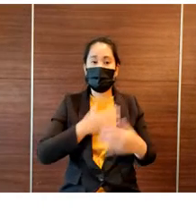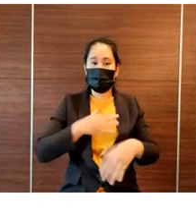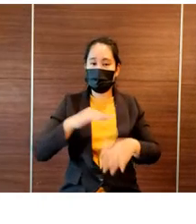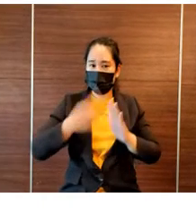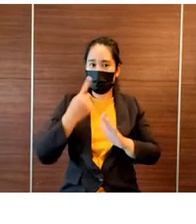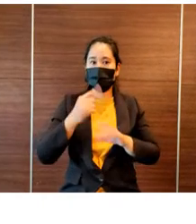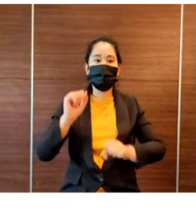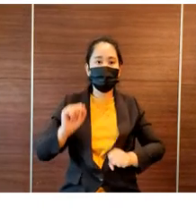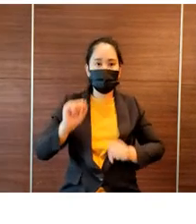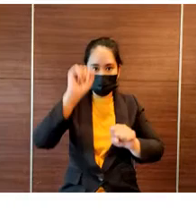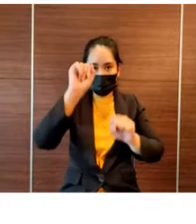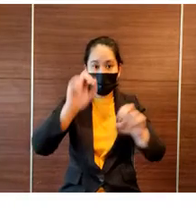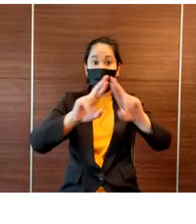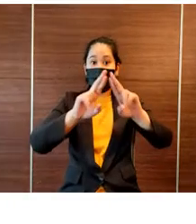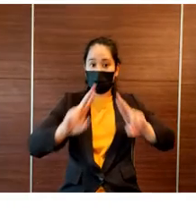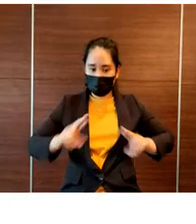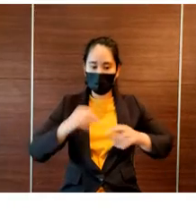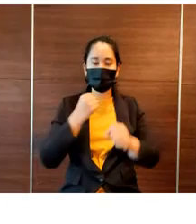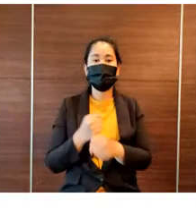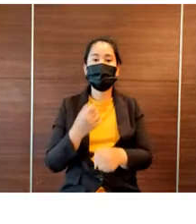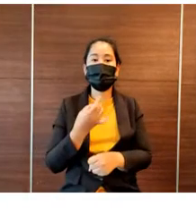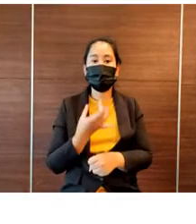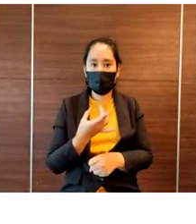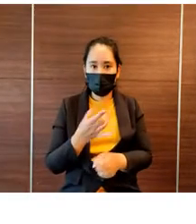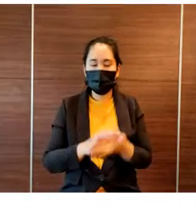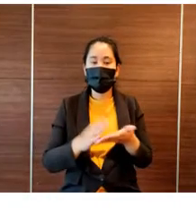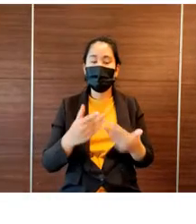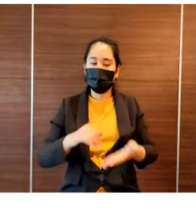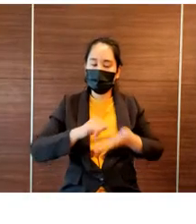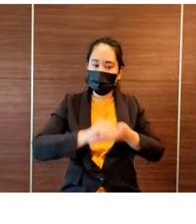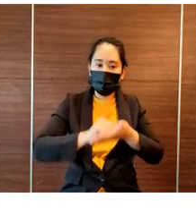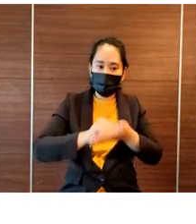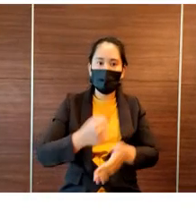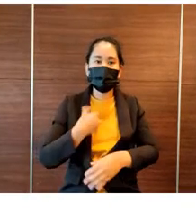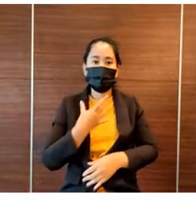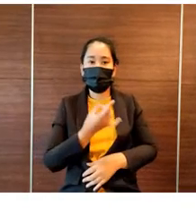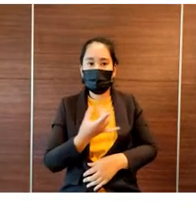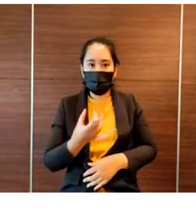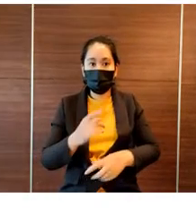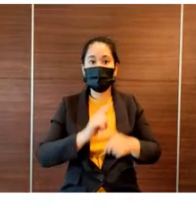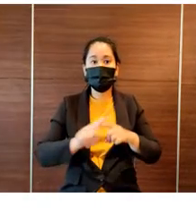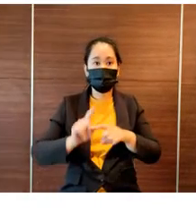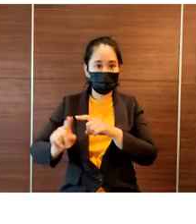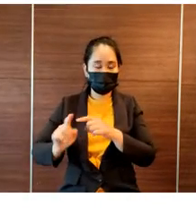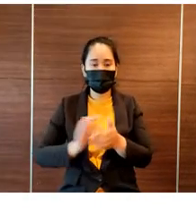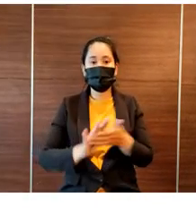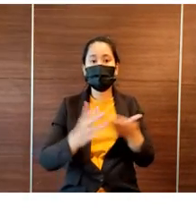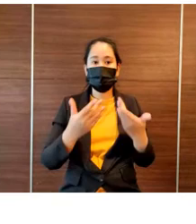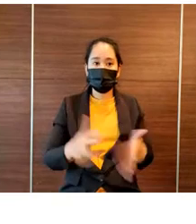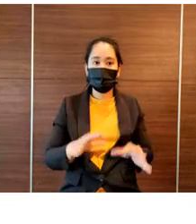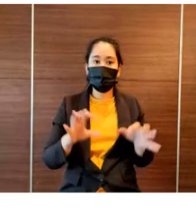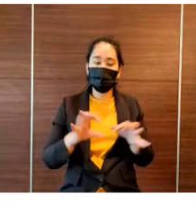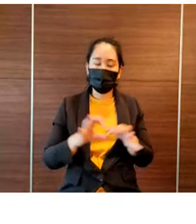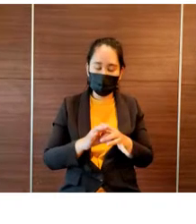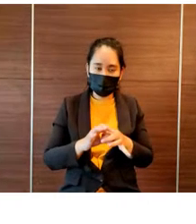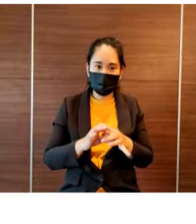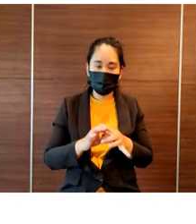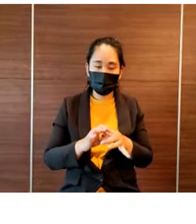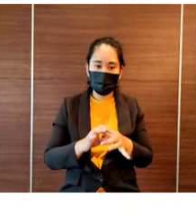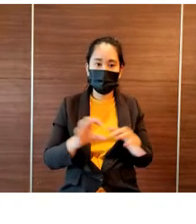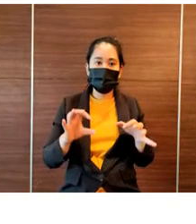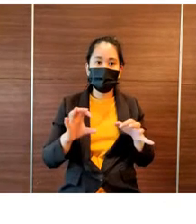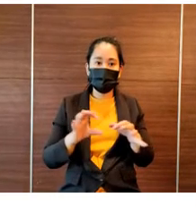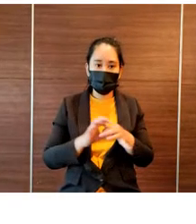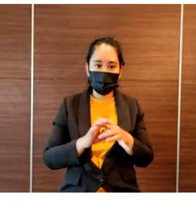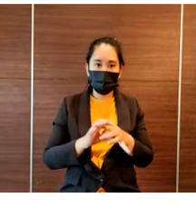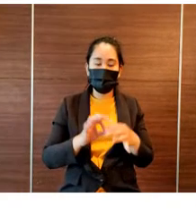ร้านเราจะเป็นอะไรร้านเราทำอะไรแล้วก็ร้านเรามีบริการอะไรบ้างรวมถึงการที่ใช้โซเชียลมีเดีย